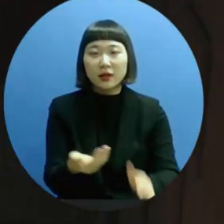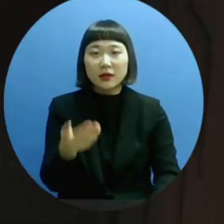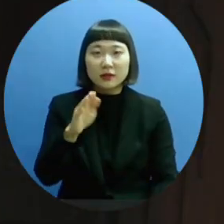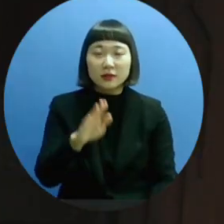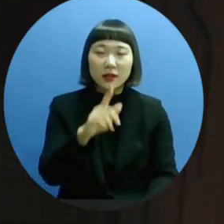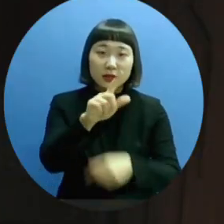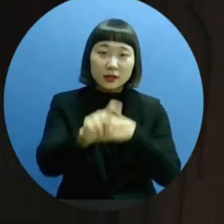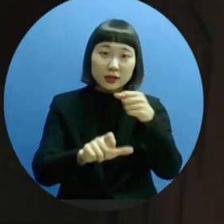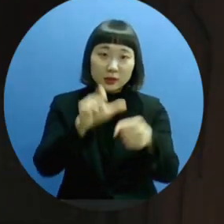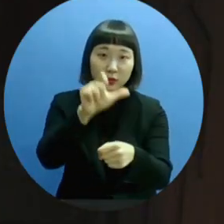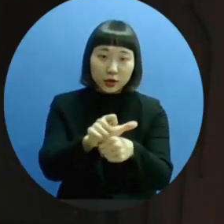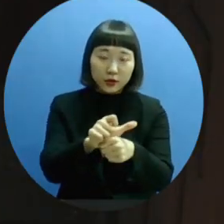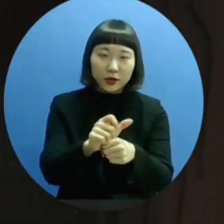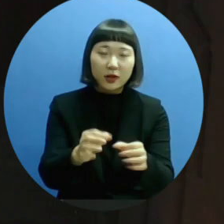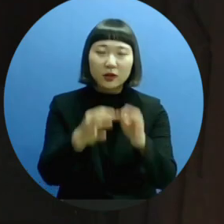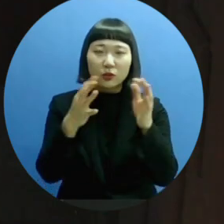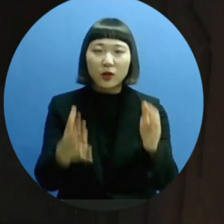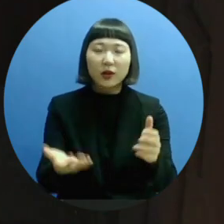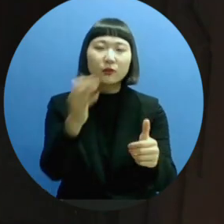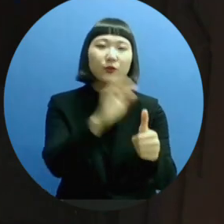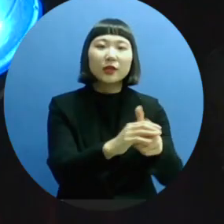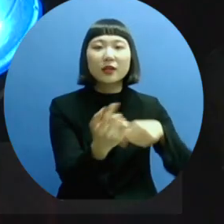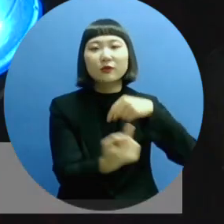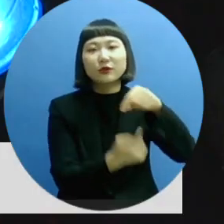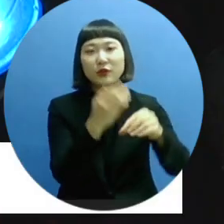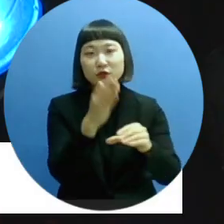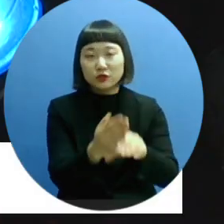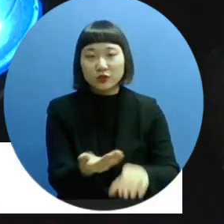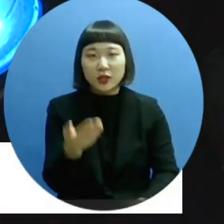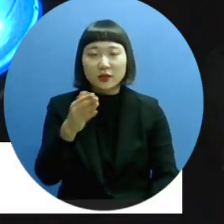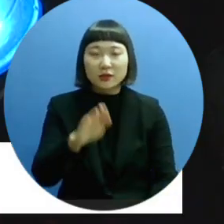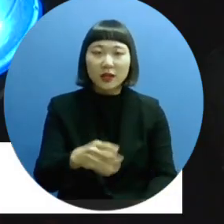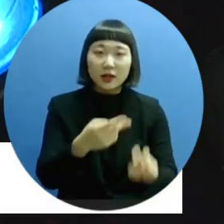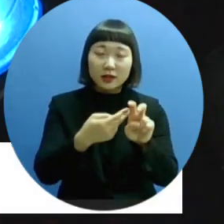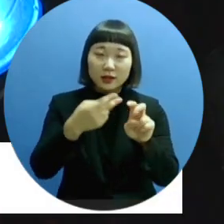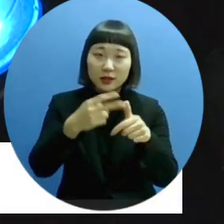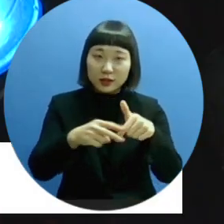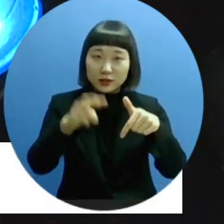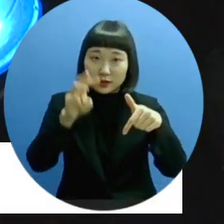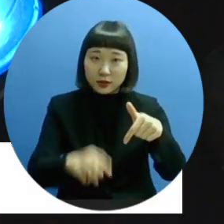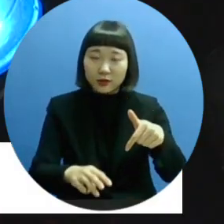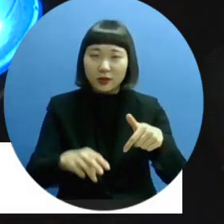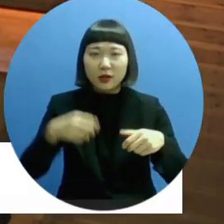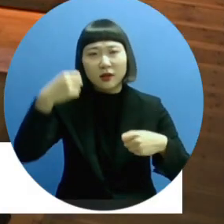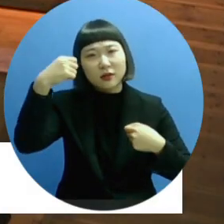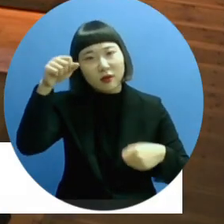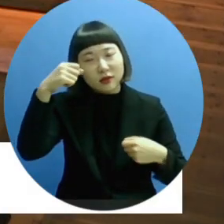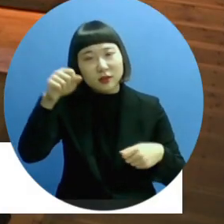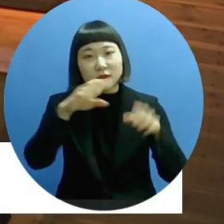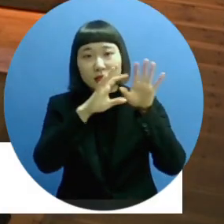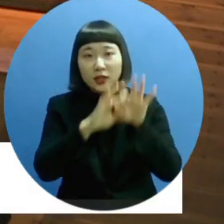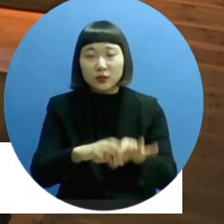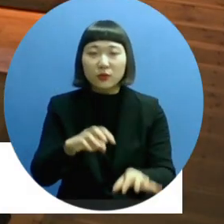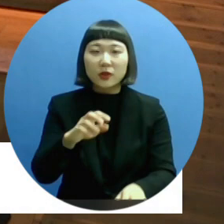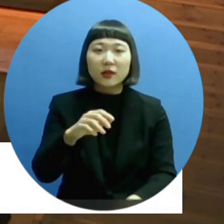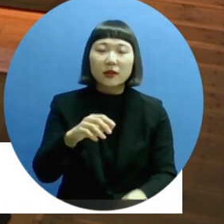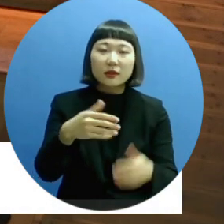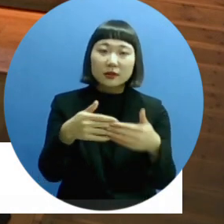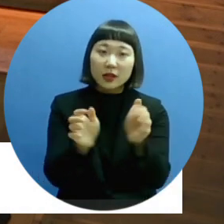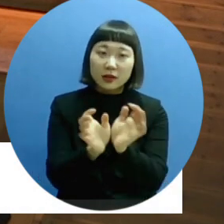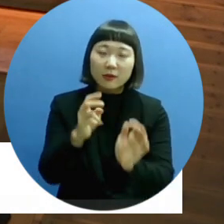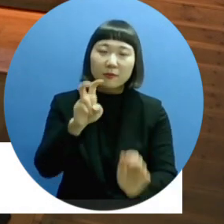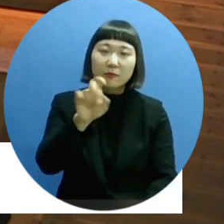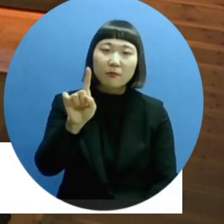15년째 위탁 운영하고 있습니다. 하지만 인천 연극의 대를 이어가던 극단 마임이 당장 내년부터 극장